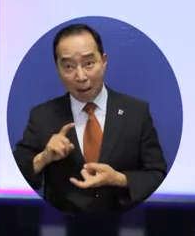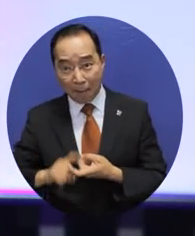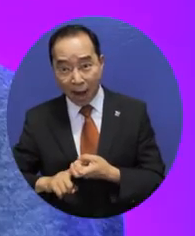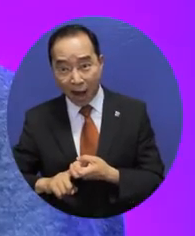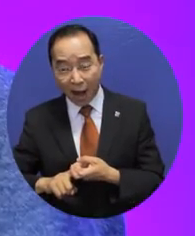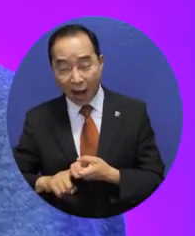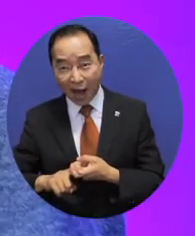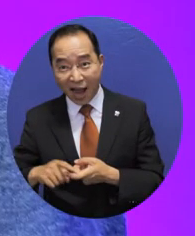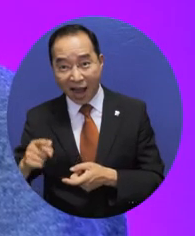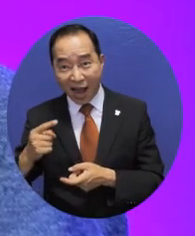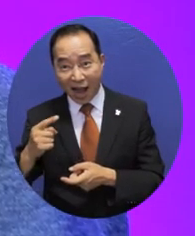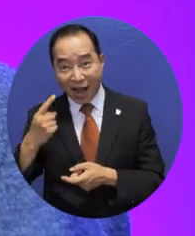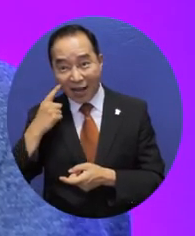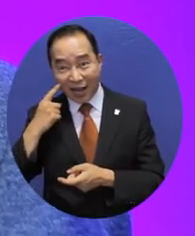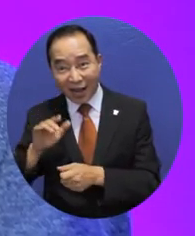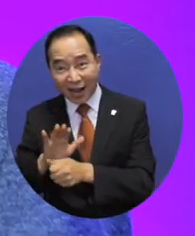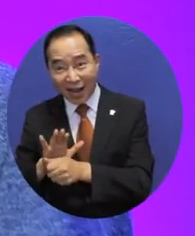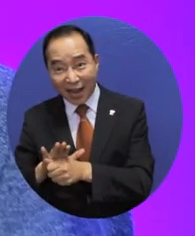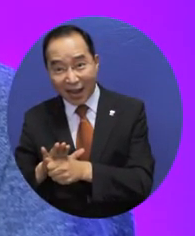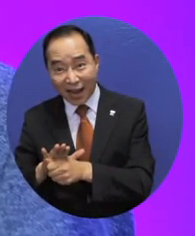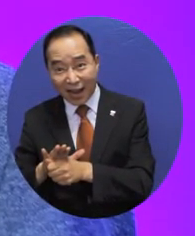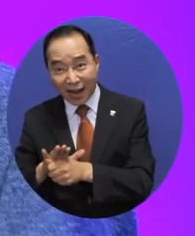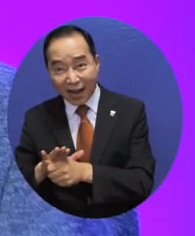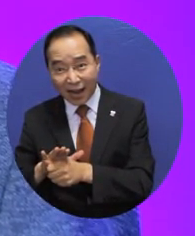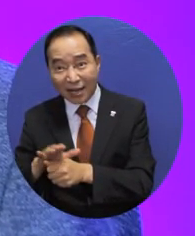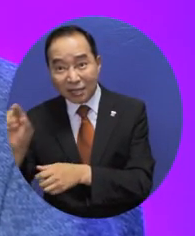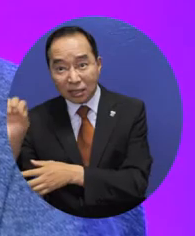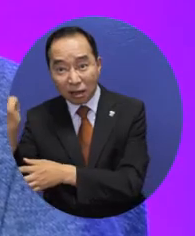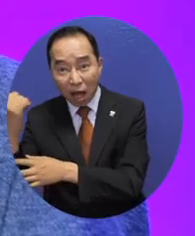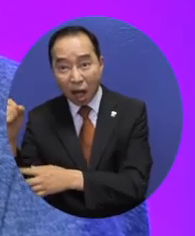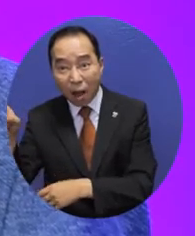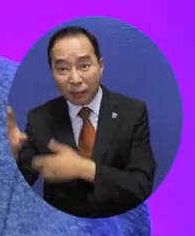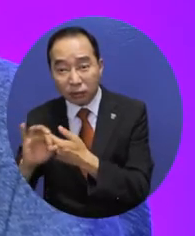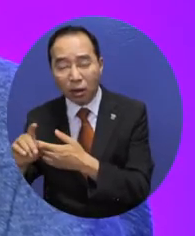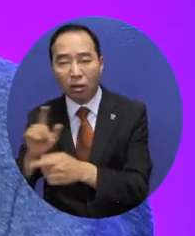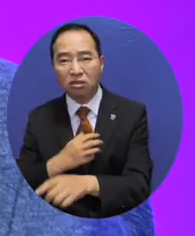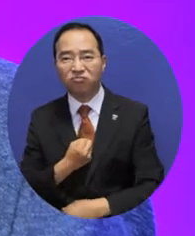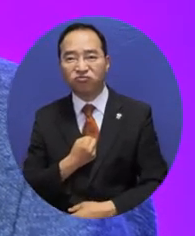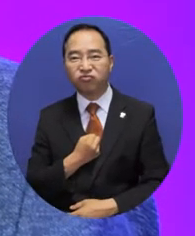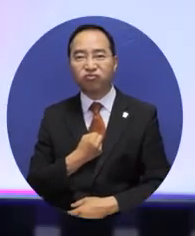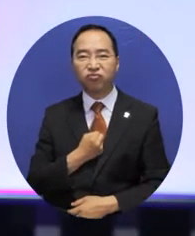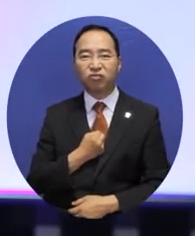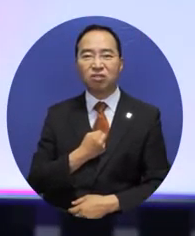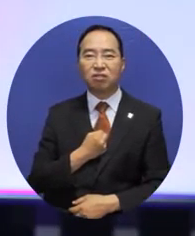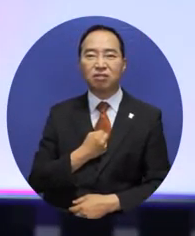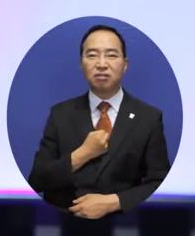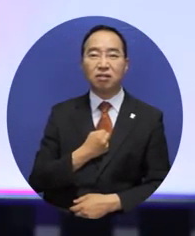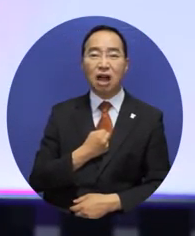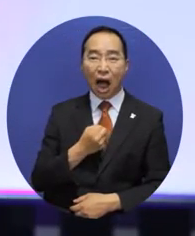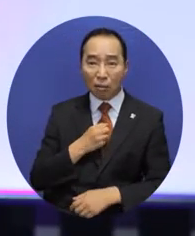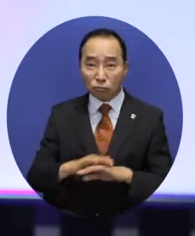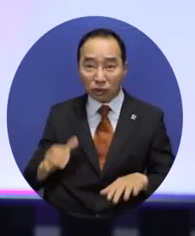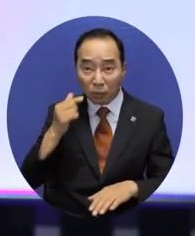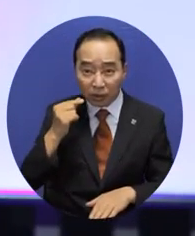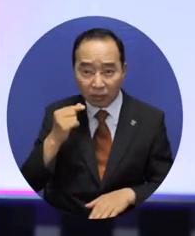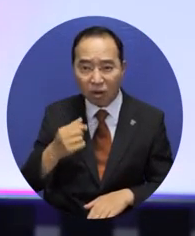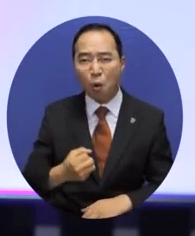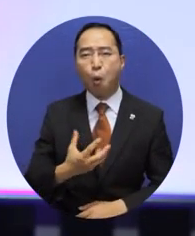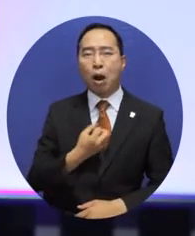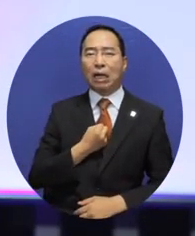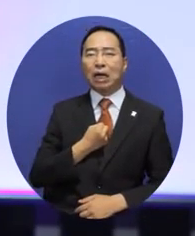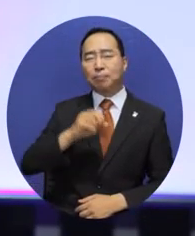한을 일어나게 하고 그 한을 풀지 못하면 화병이 되는 것입니다. 그러나 한국의